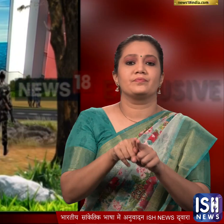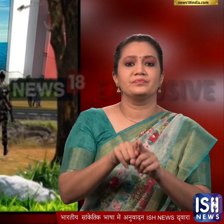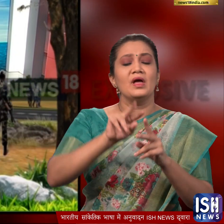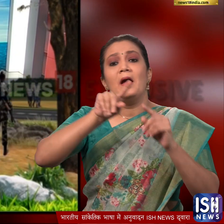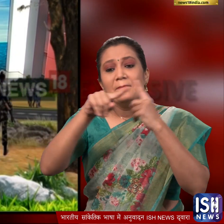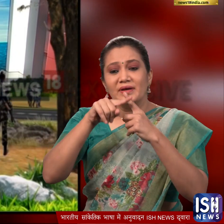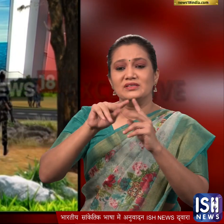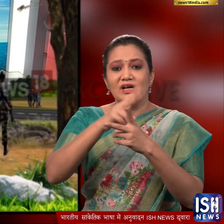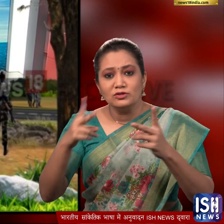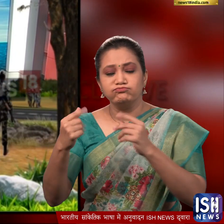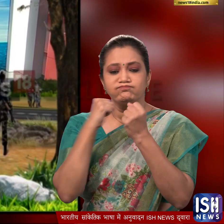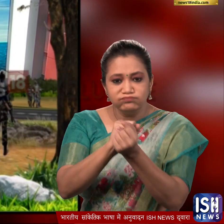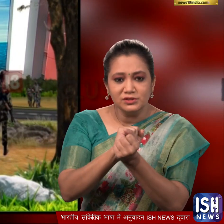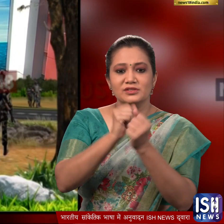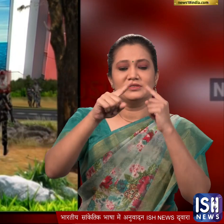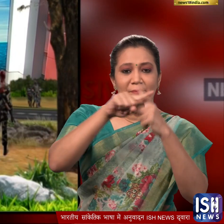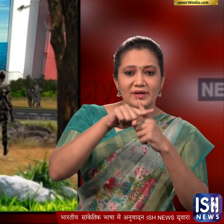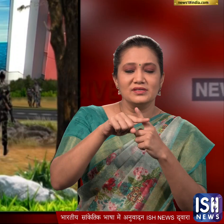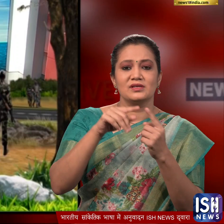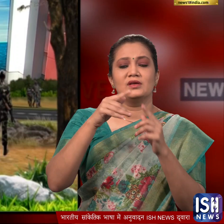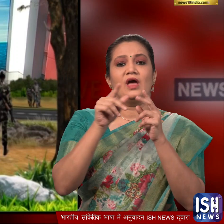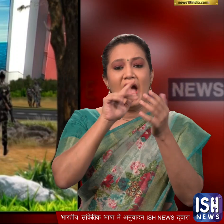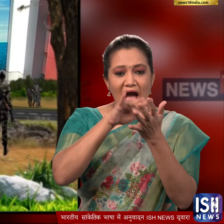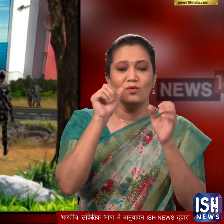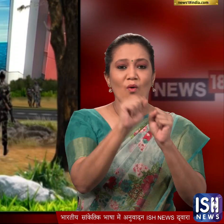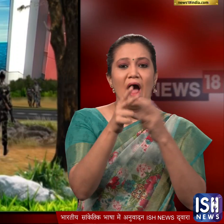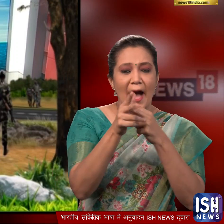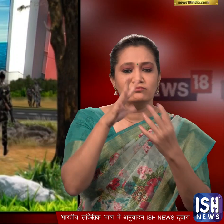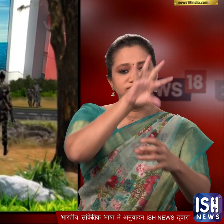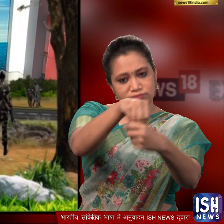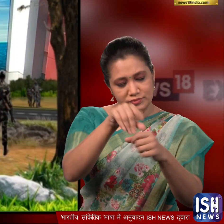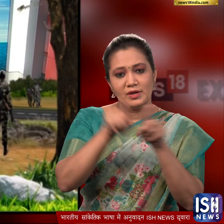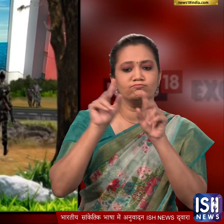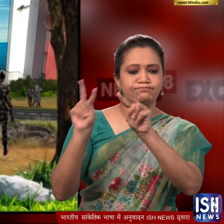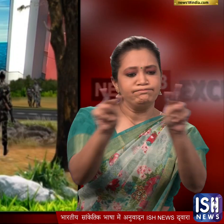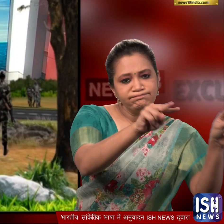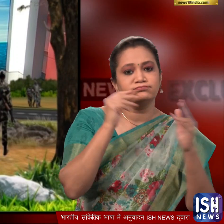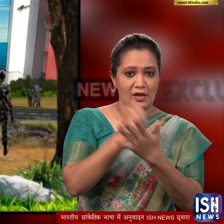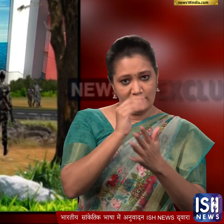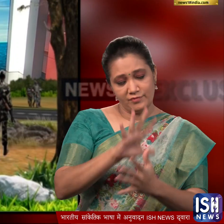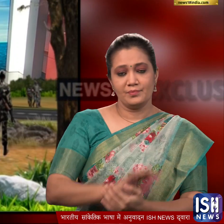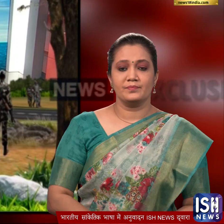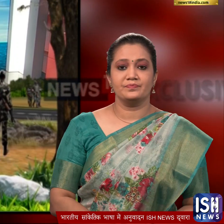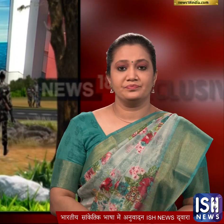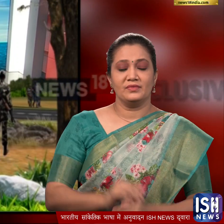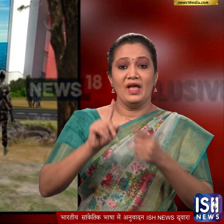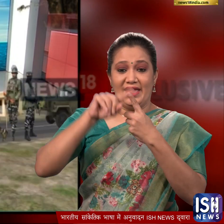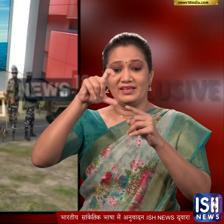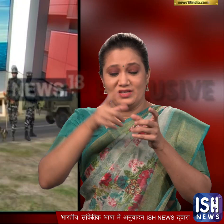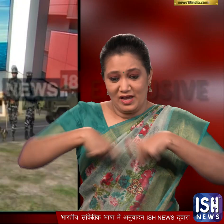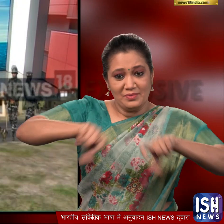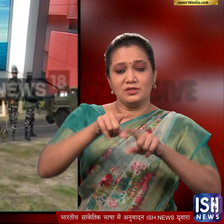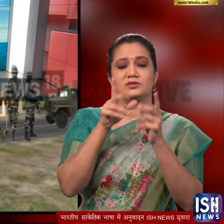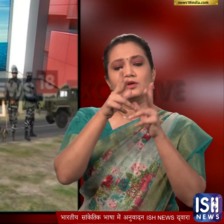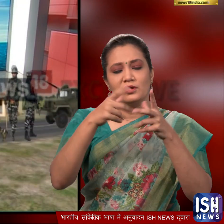उन जिलों में दूसरे राज्यों के सशस्त्र पुलिस बल के साथ केंद्रीय अर्धसैनिक बल के जवान भी सभी मतदान केंद्रों पर मौजूद होंगे। चुनाव आयोग के